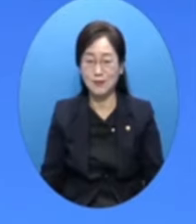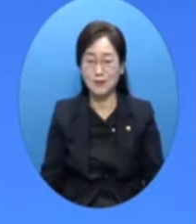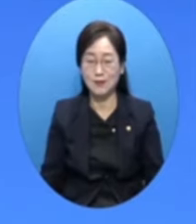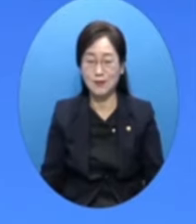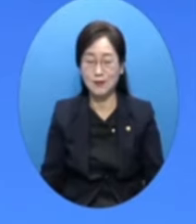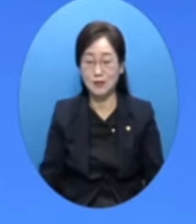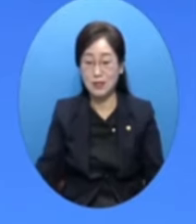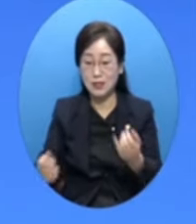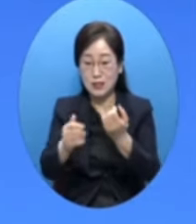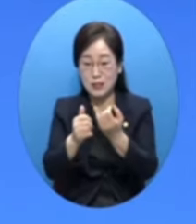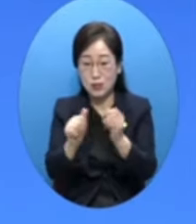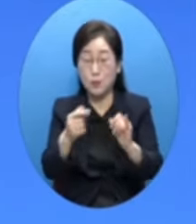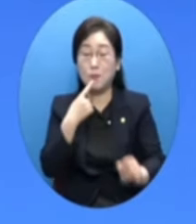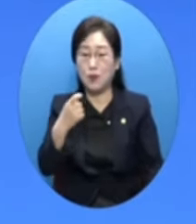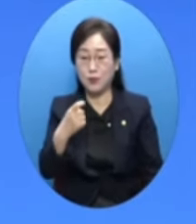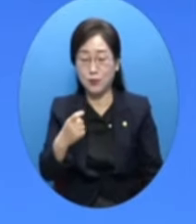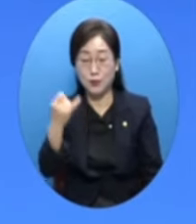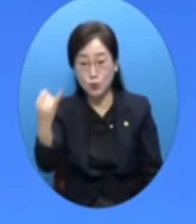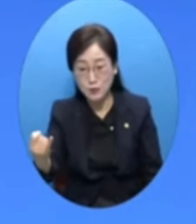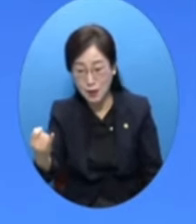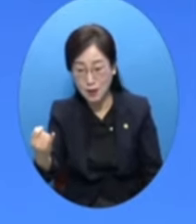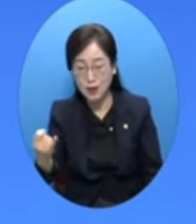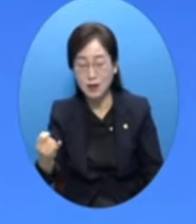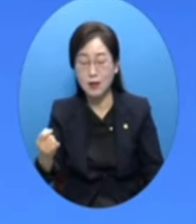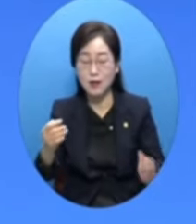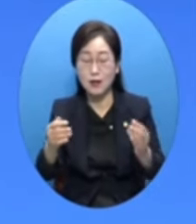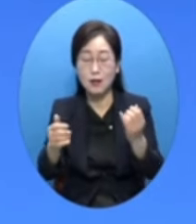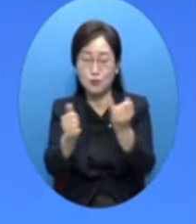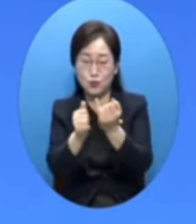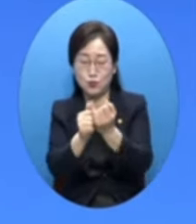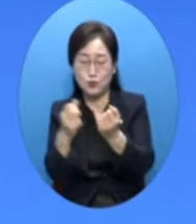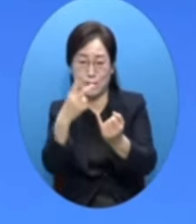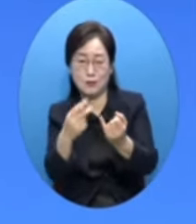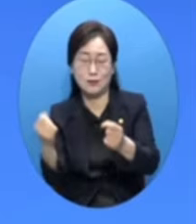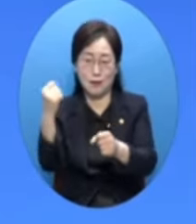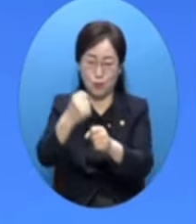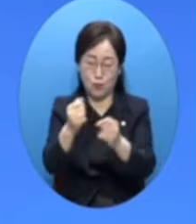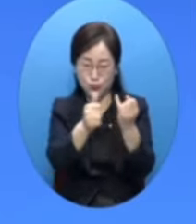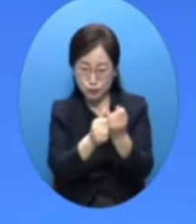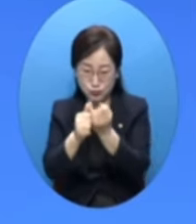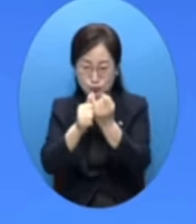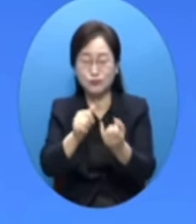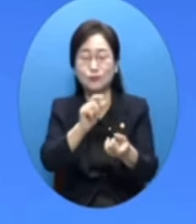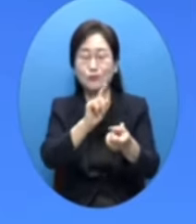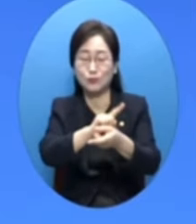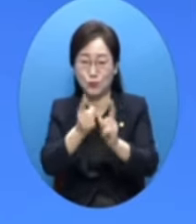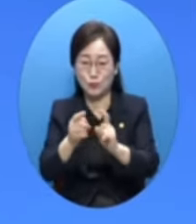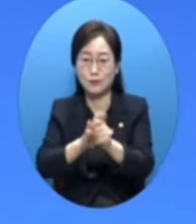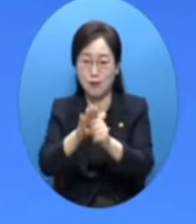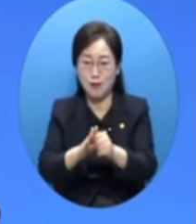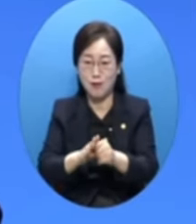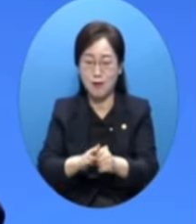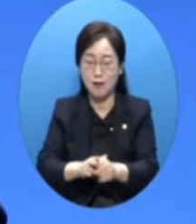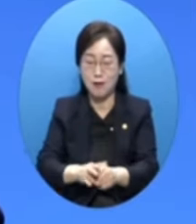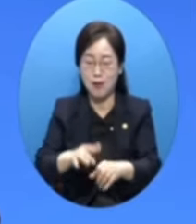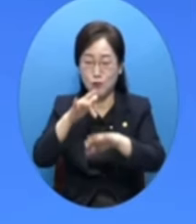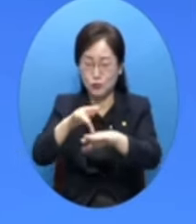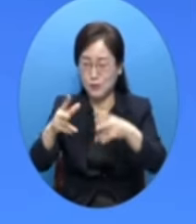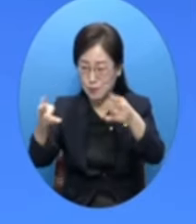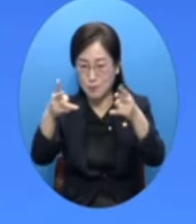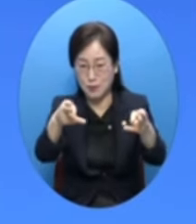이혼 직전에 있던 여동생 가정이 회복되고 집안에 이제 제사를 다 끊어버리고 온 가족이 예수를 믿게 되었습니다.